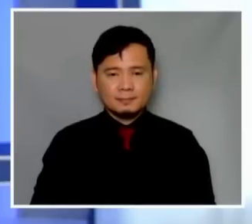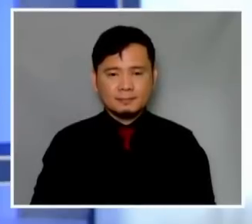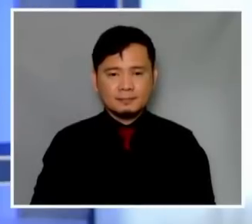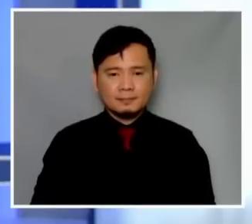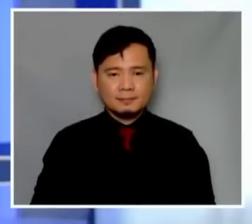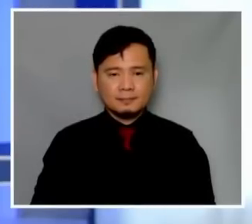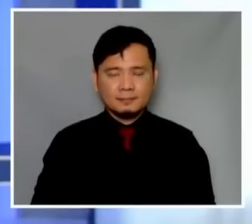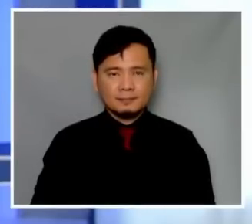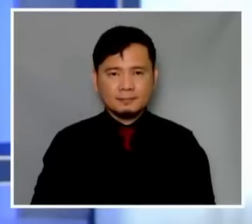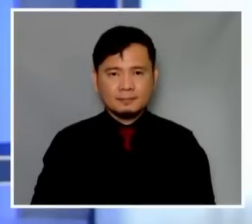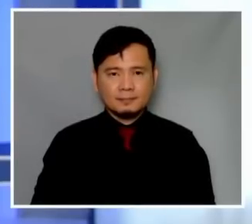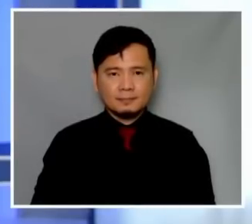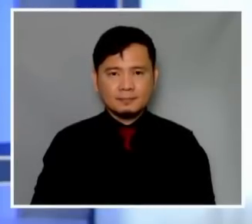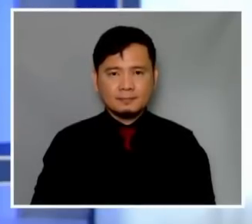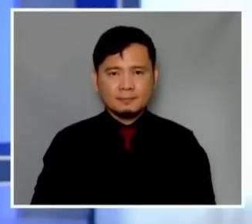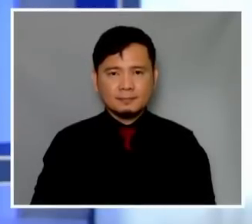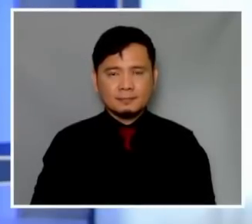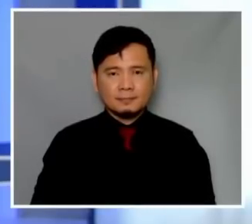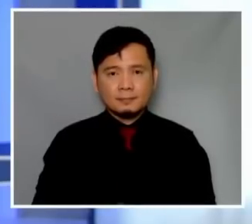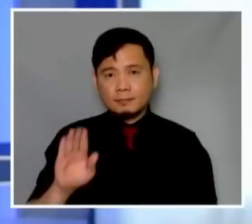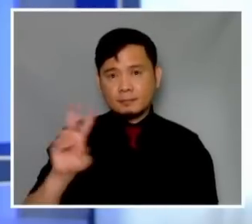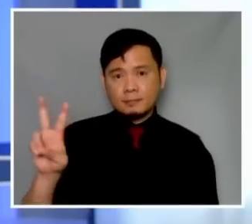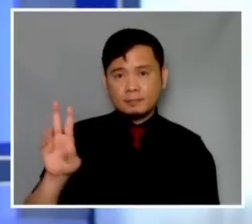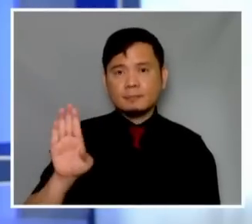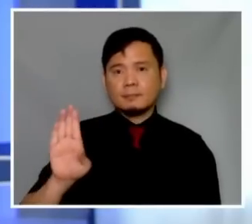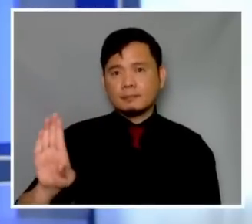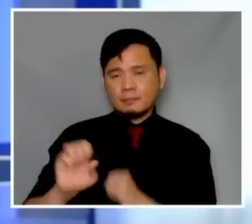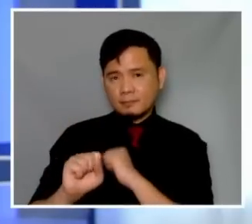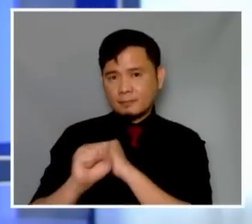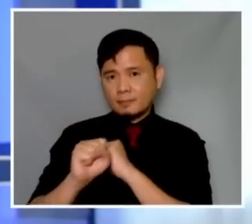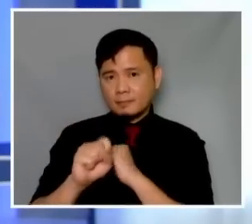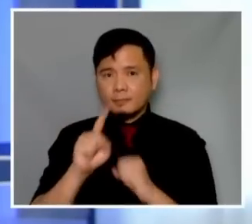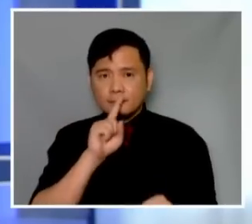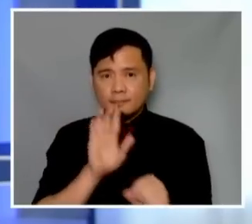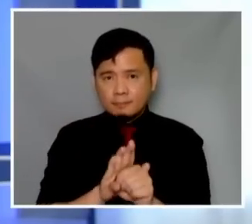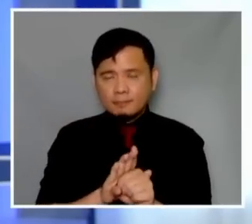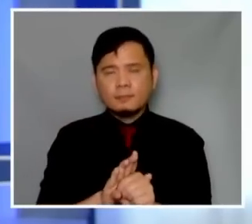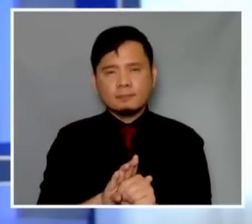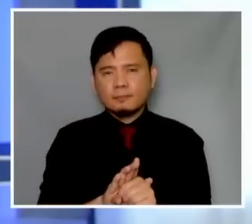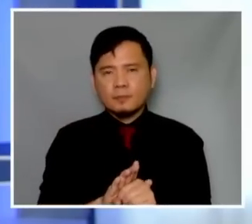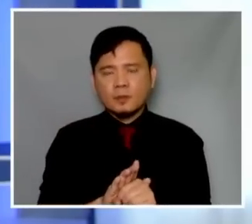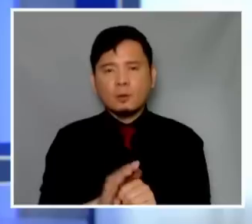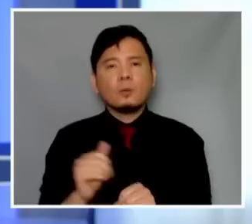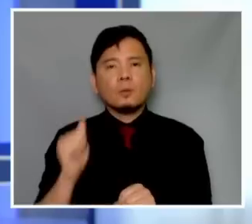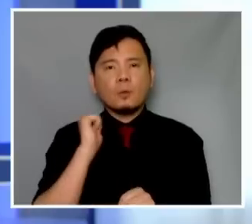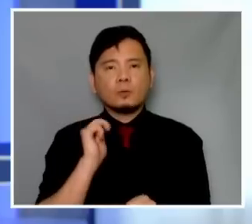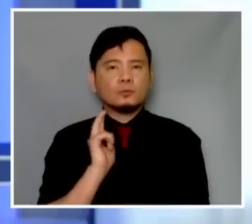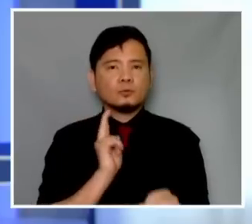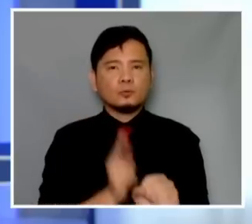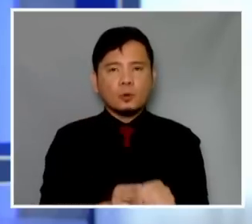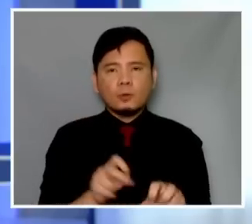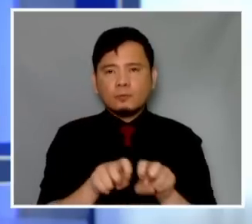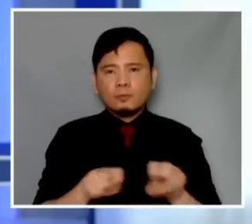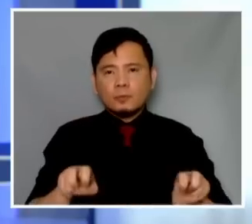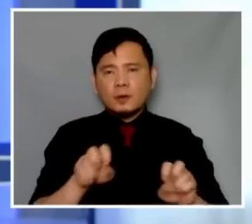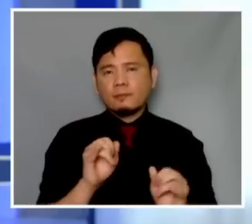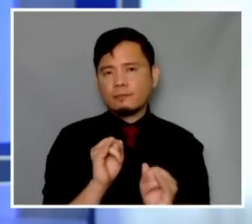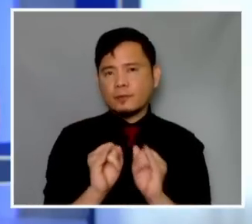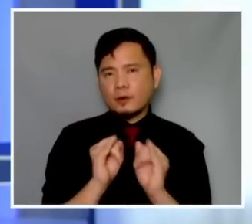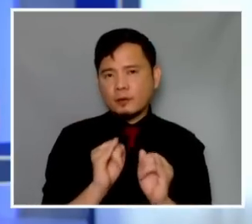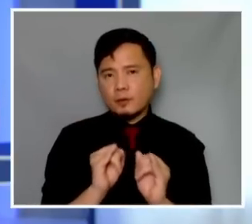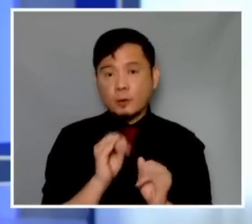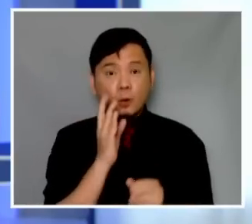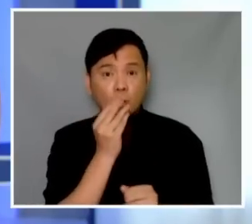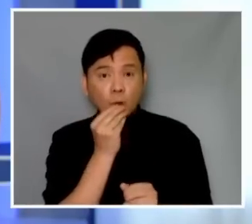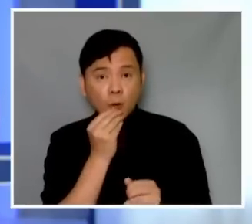Kinumpirma ng kampo ni dating Senator Bongbong Marcos na hindi siya sasali sa panel interviews na inorganisa ng COMELEC